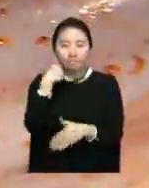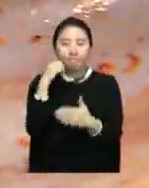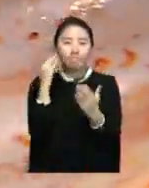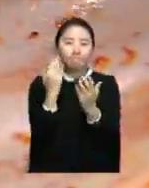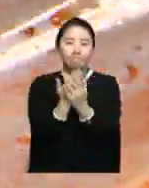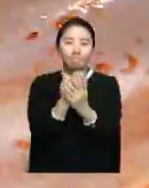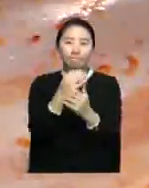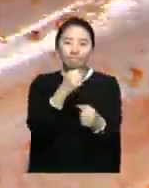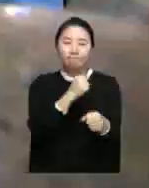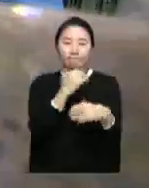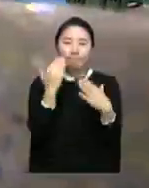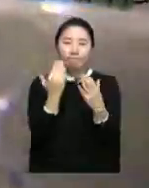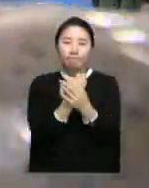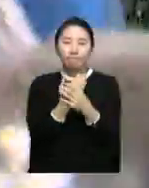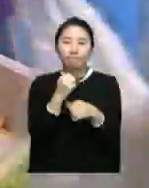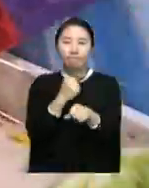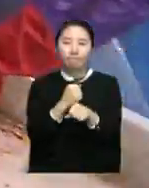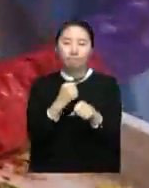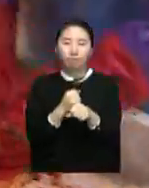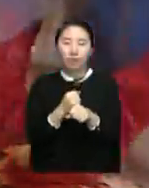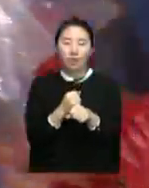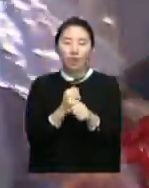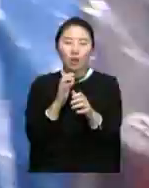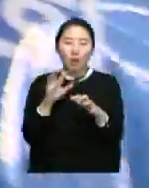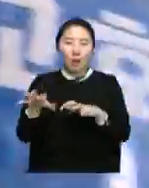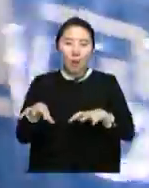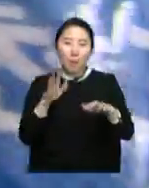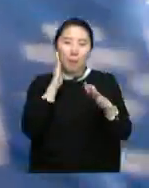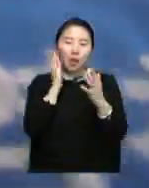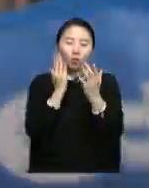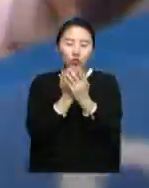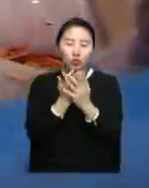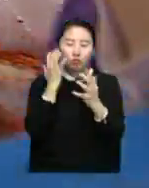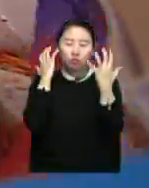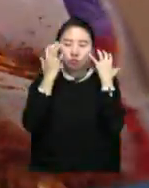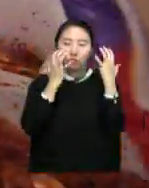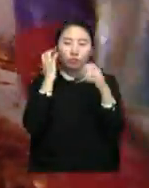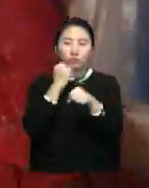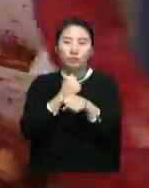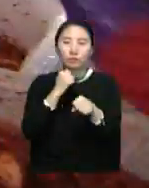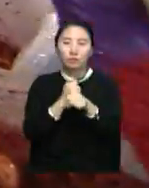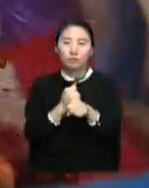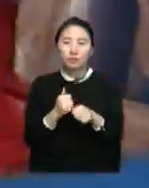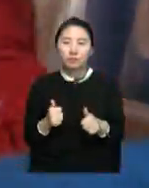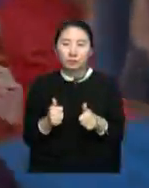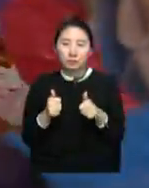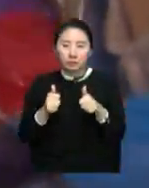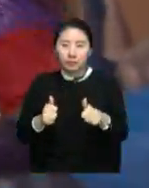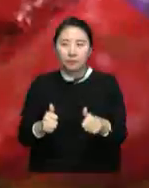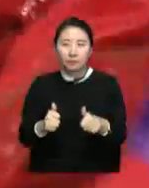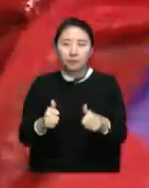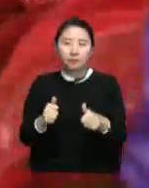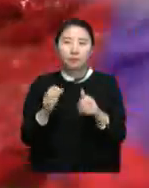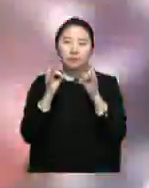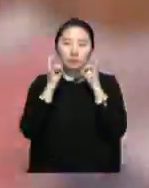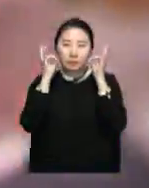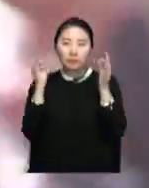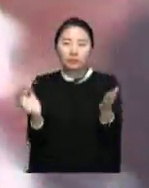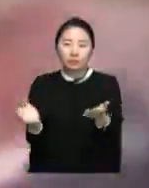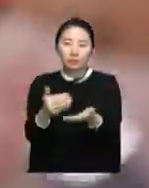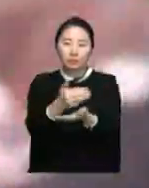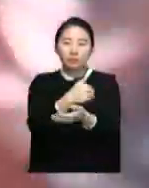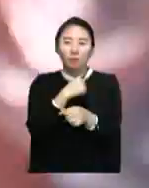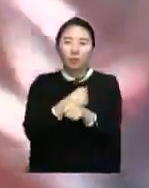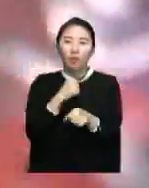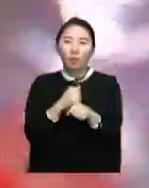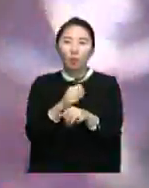완성됩니다. 끝도 없이 쏟아지는 배추에 정신없을 법도 하지만 양념을 채우는 손길엔 정성이 가득합니다.